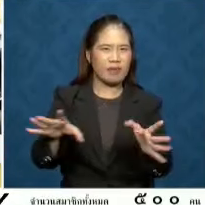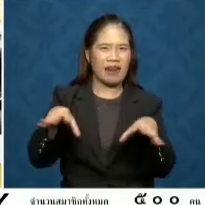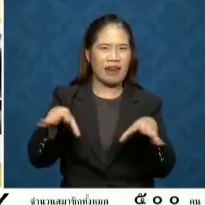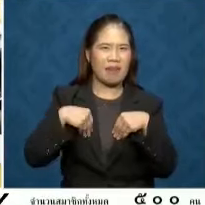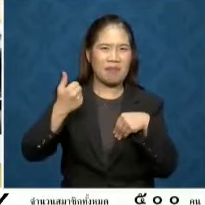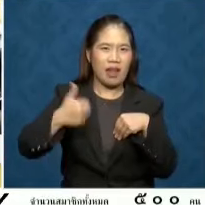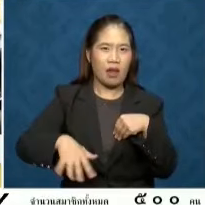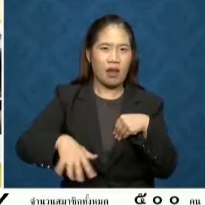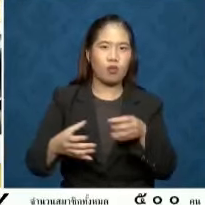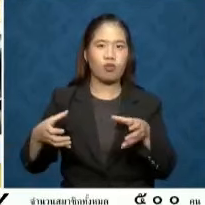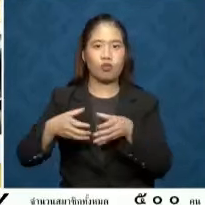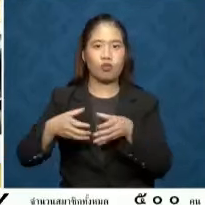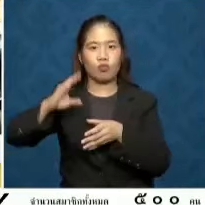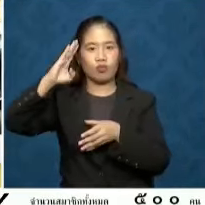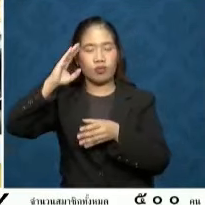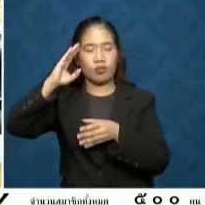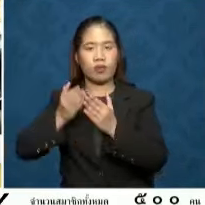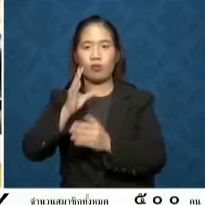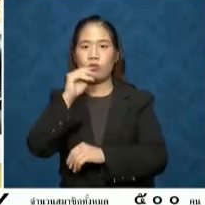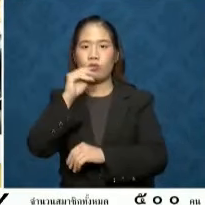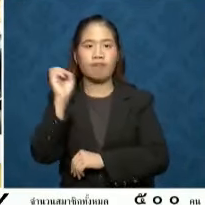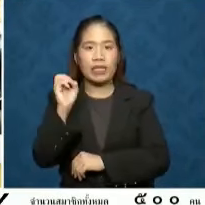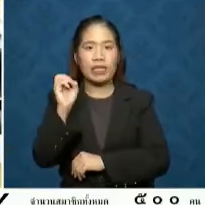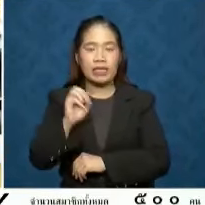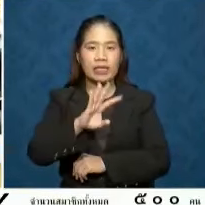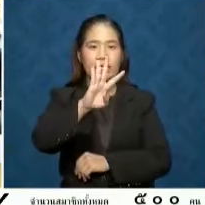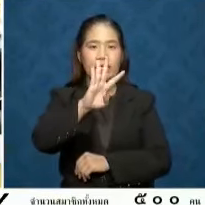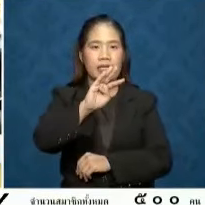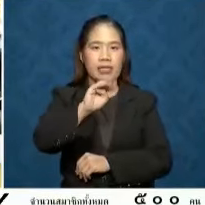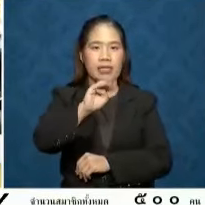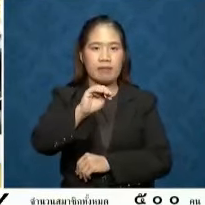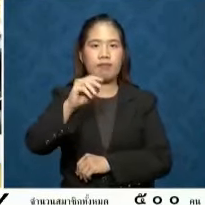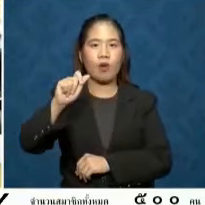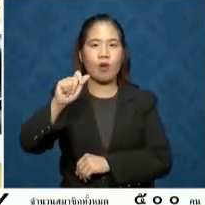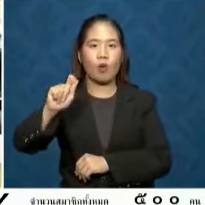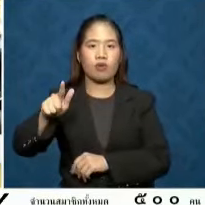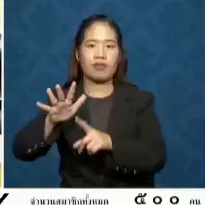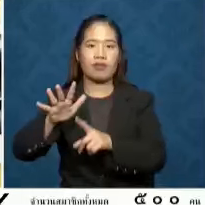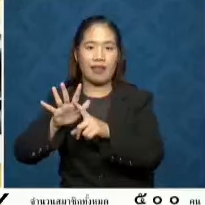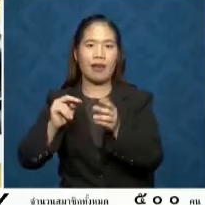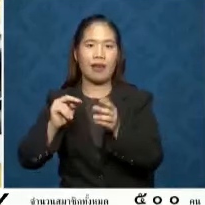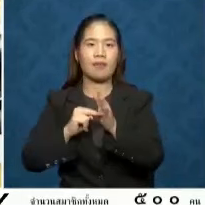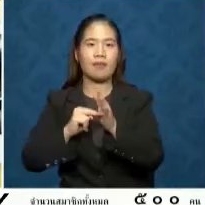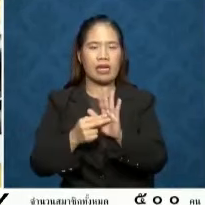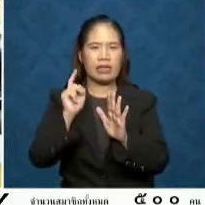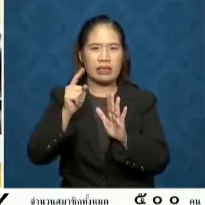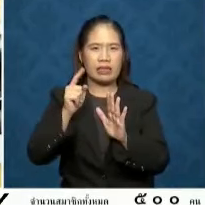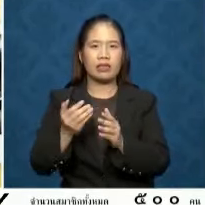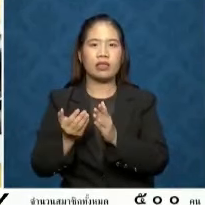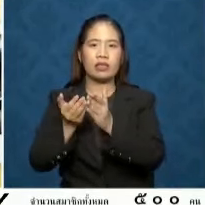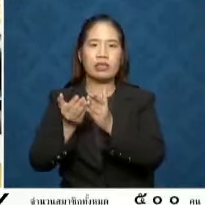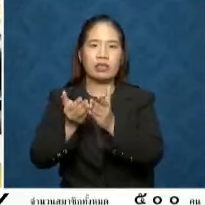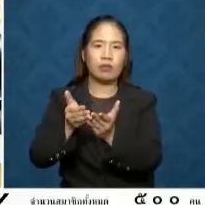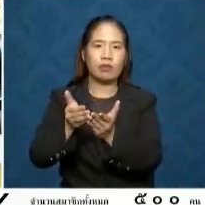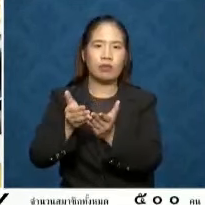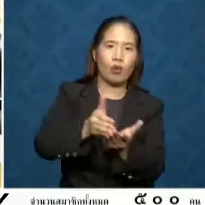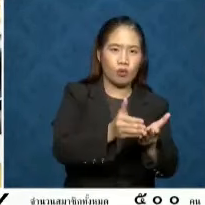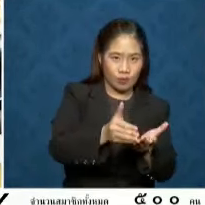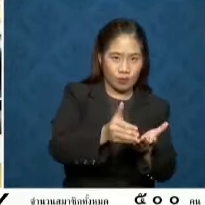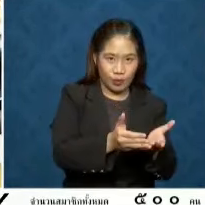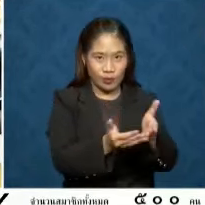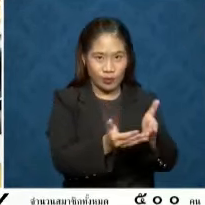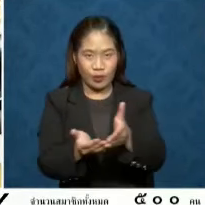รือไม่เคยพูด40องศาครับคือตัวเลขวิกฤตของเรือหลวงสุโขทัยเรือมันโคลงซ้ายทีขวาทีเป็นธรรม